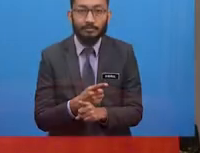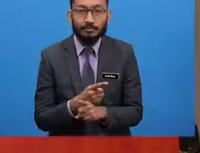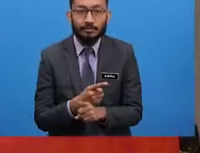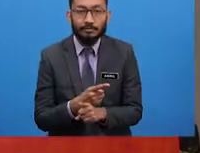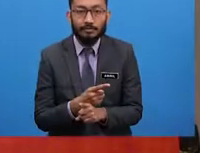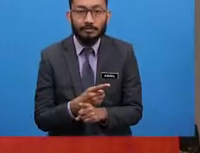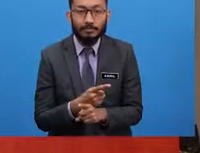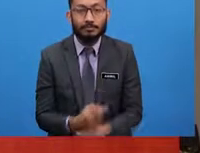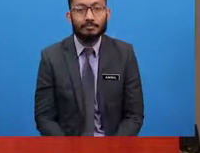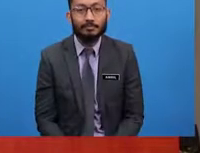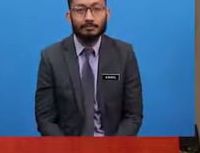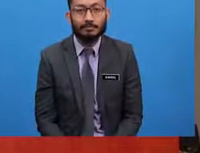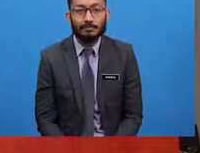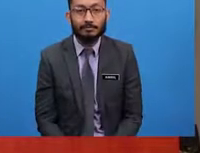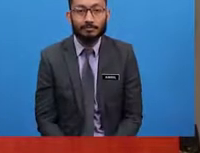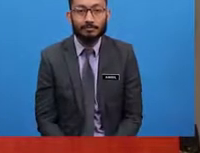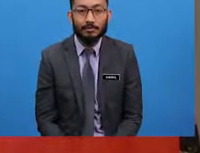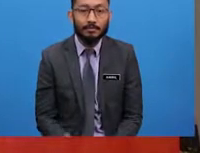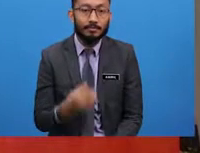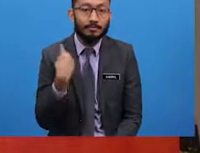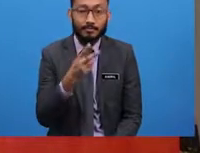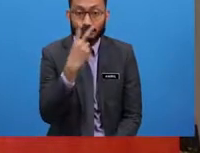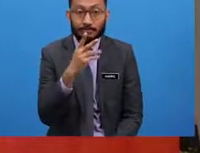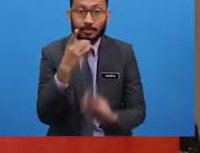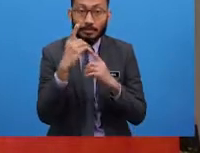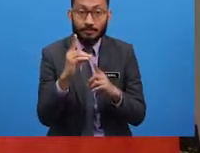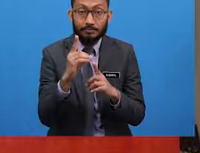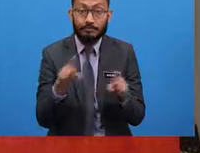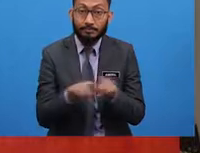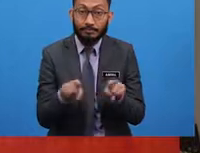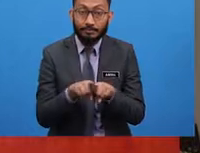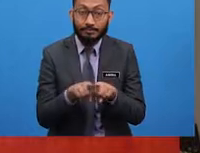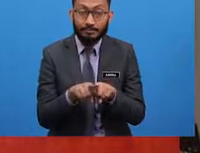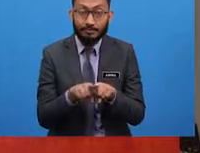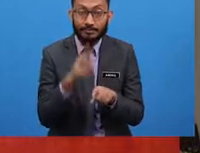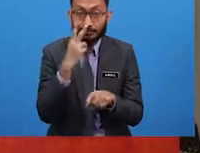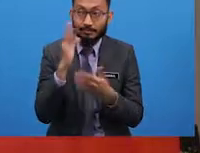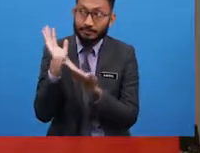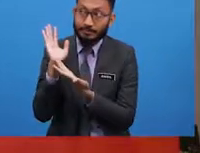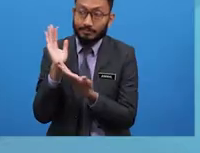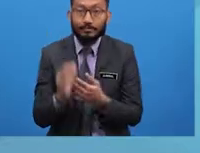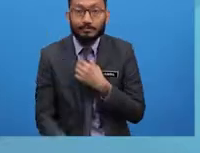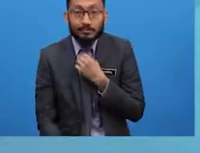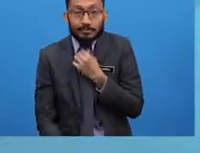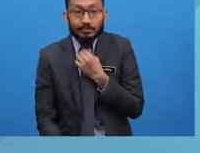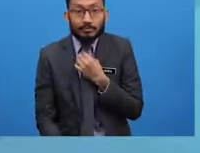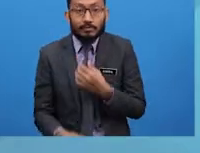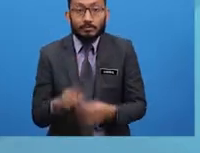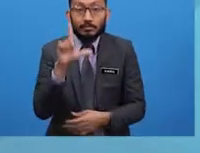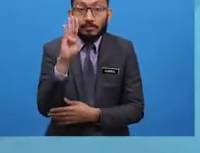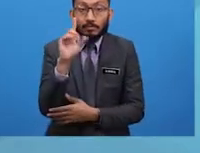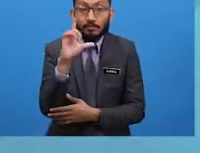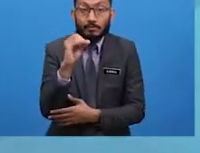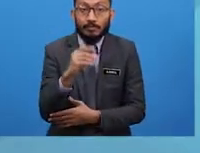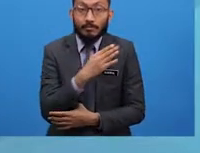Betul. Tepat sekali jawapan yang diberikan. Mari kita semak jawapan bersama-sama. Blok batik